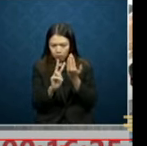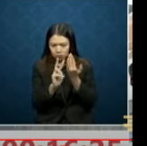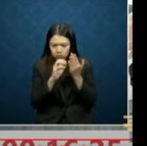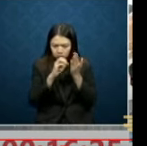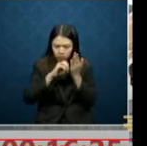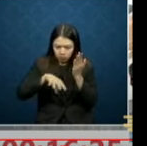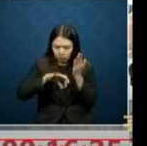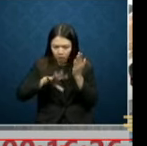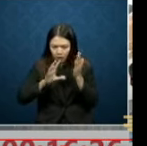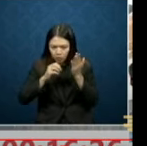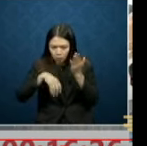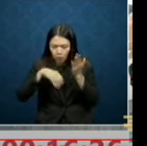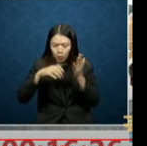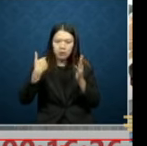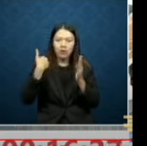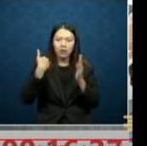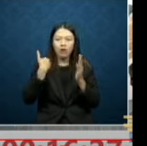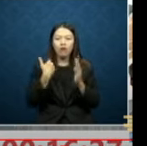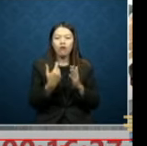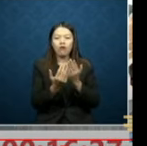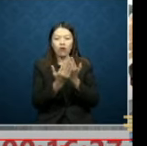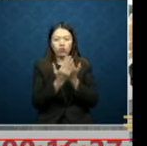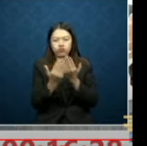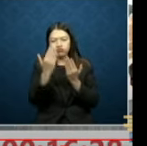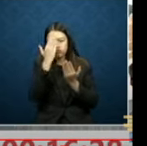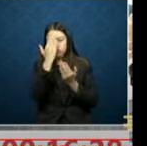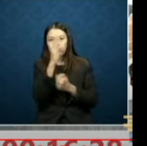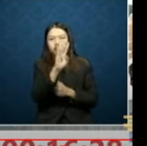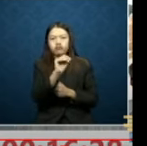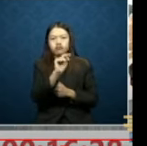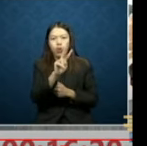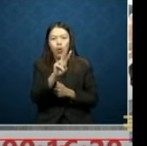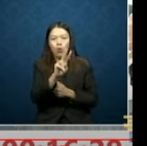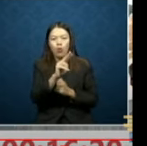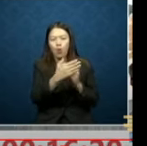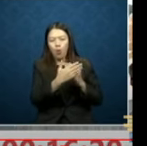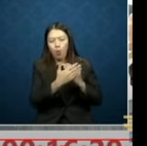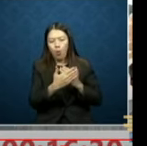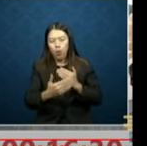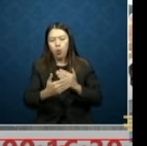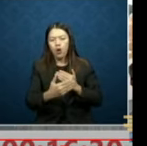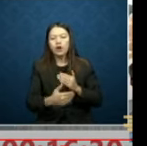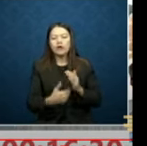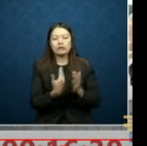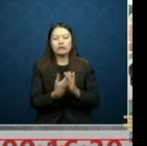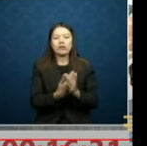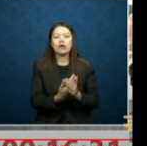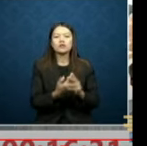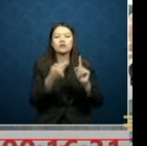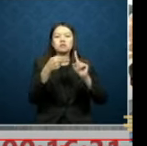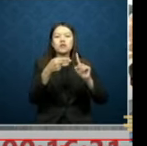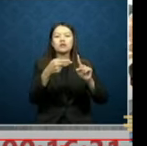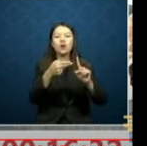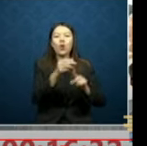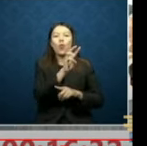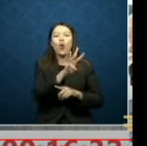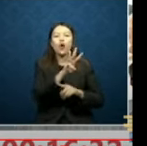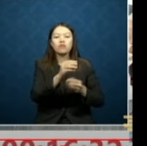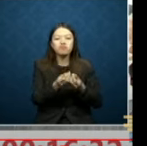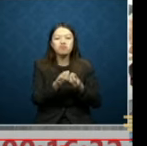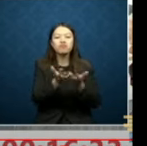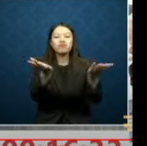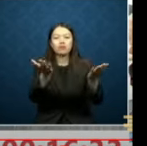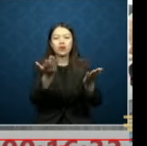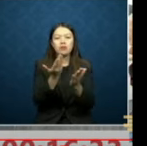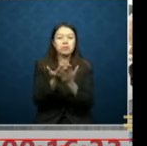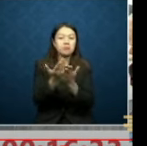ะไอ้42หน้าเนี่ยก็พูดถึงดิจิตอลวอลเล็ต 10,000 บาทไม่ได้พูดว่าคุณจะ